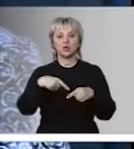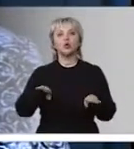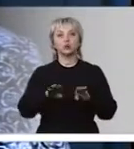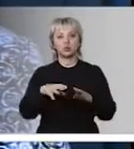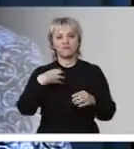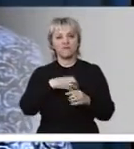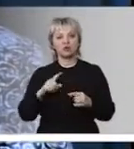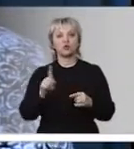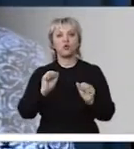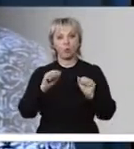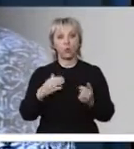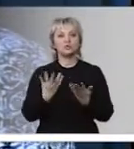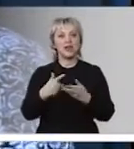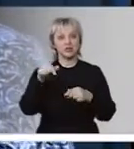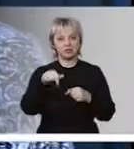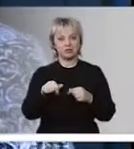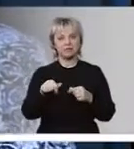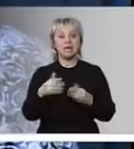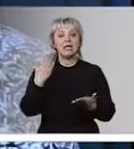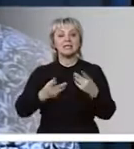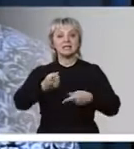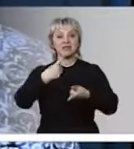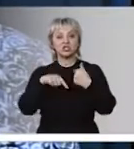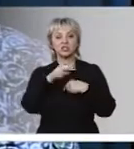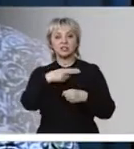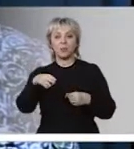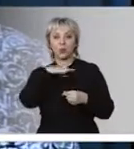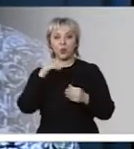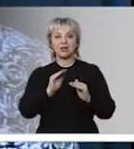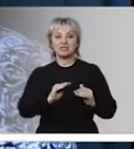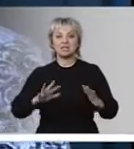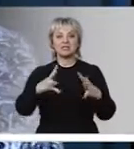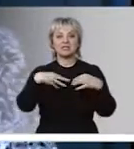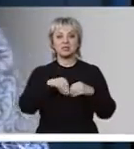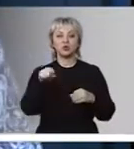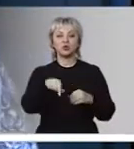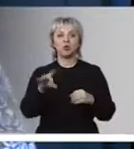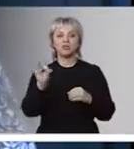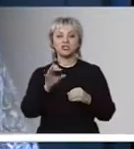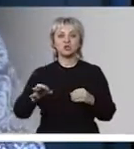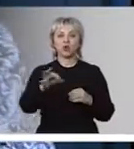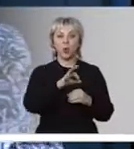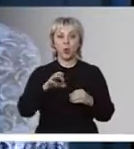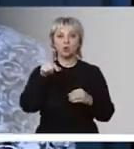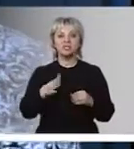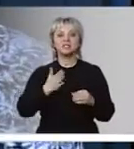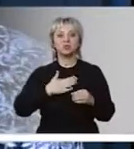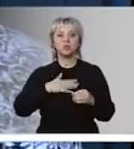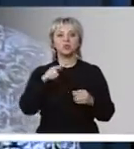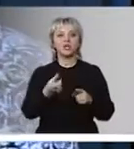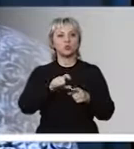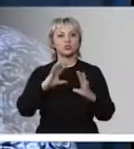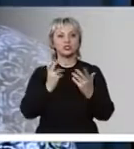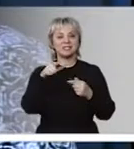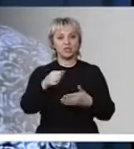тоже очень важно, на что они могут рассчитывать. Если возвращаться к теме многодетных семей, то в Ростовской области у нас